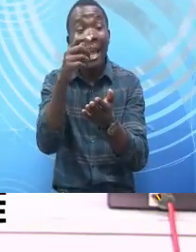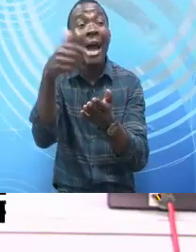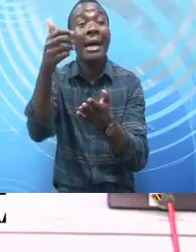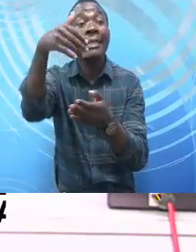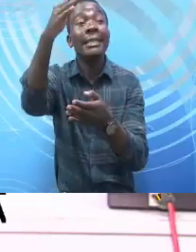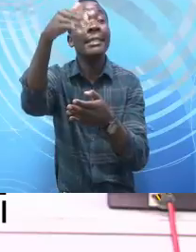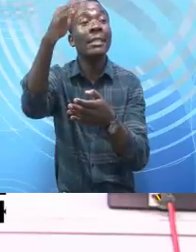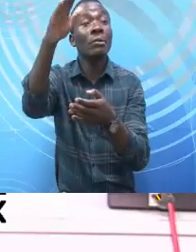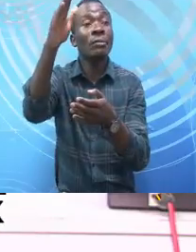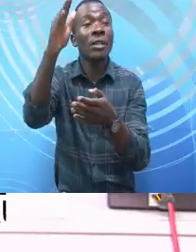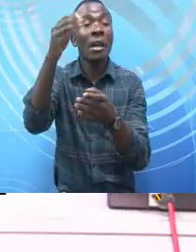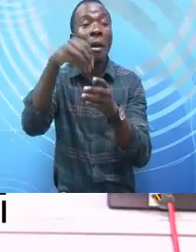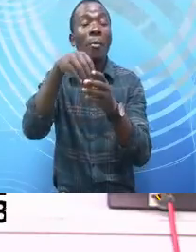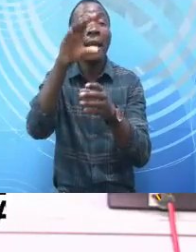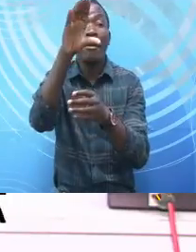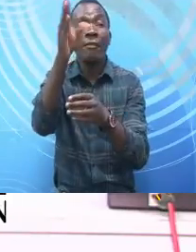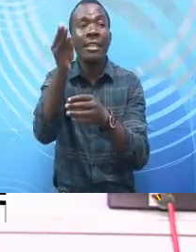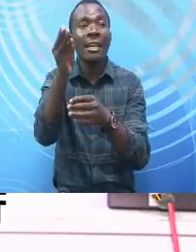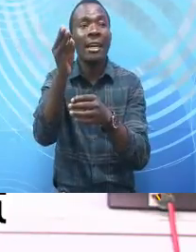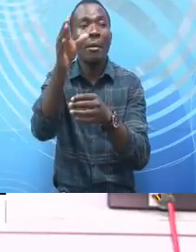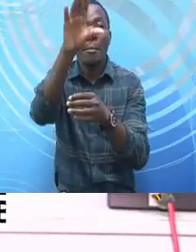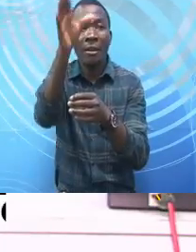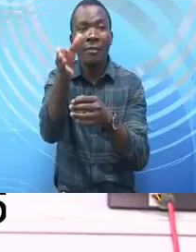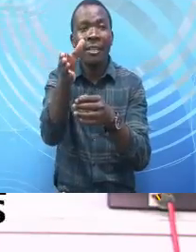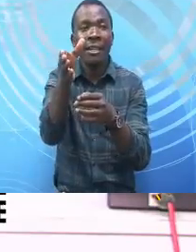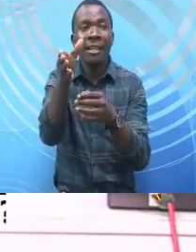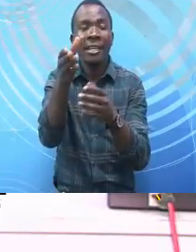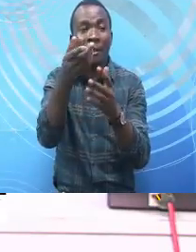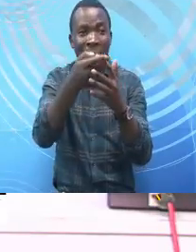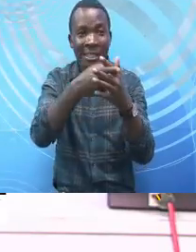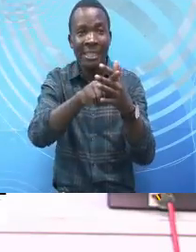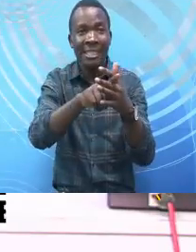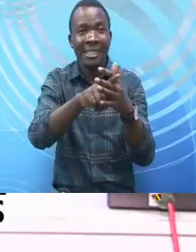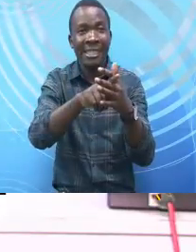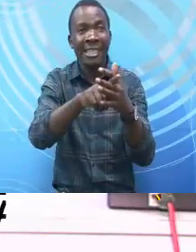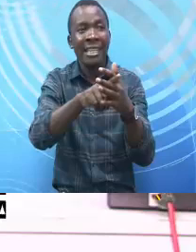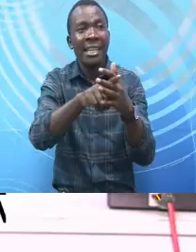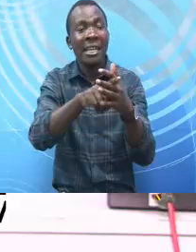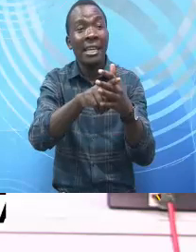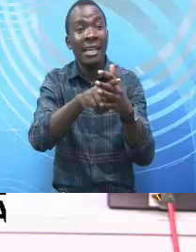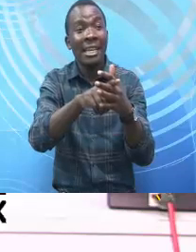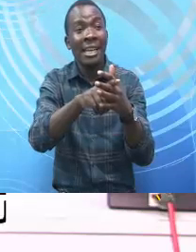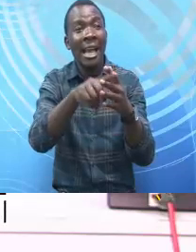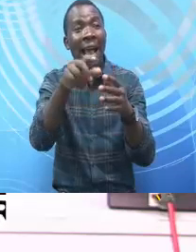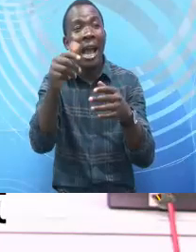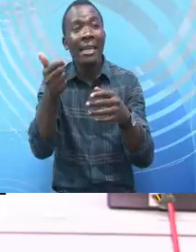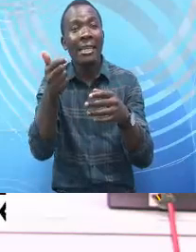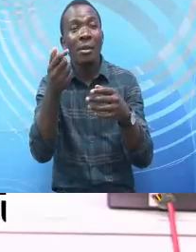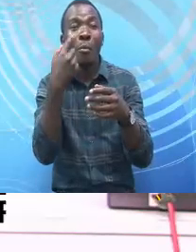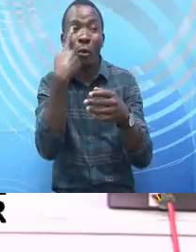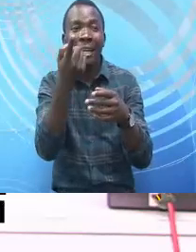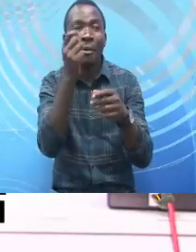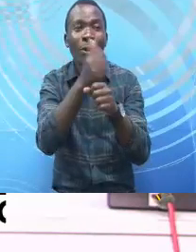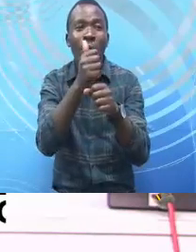hino muri Afurika wenda ariho duhera ntitwe tugiranye n'ab'i Burayi mubona hari ahandi mubona muvuga muti bigenda